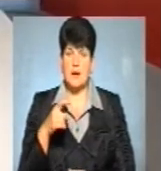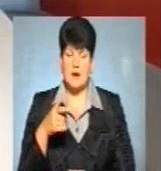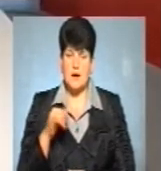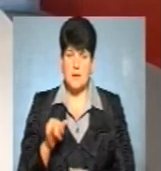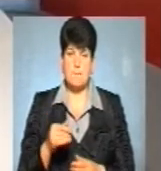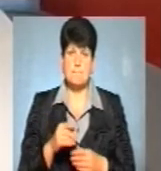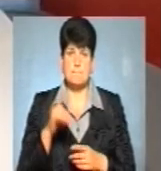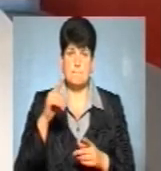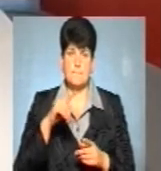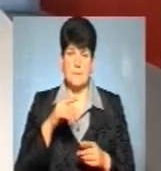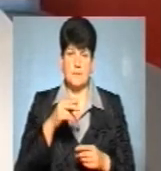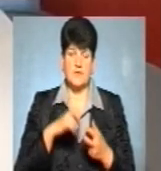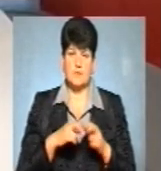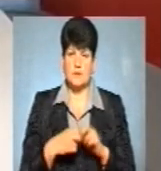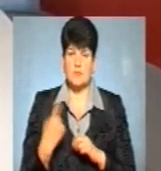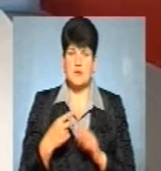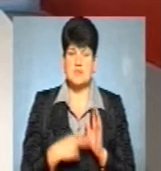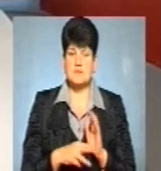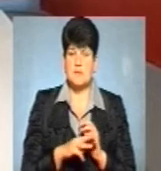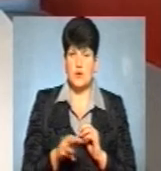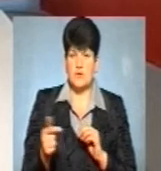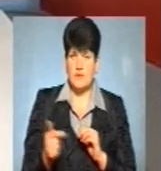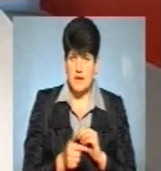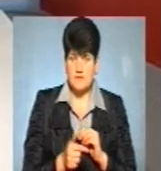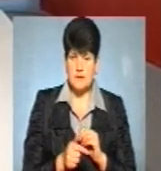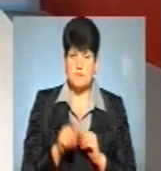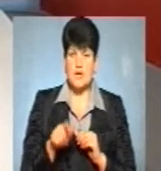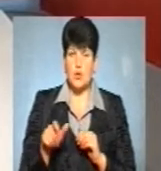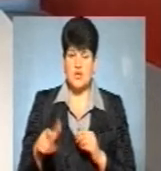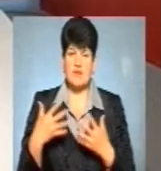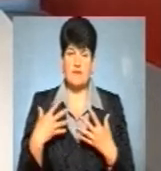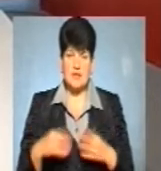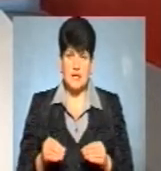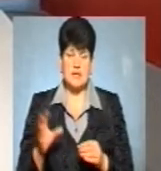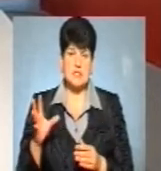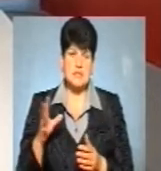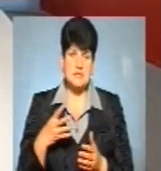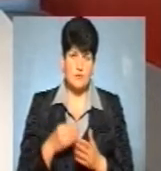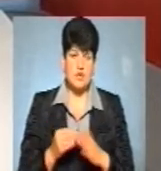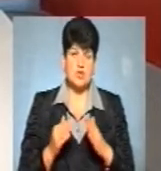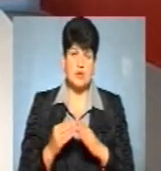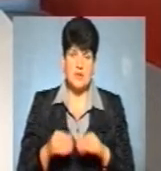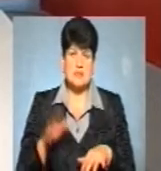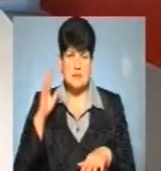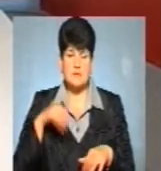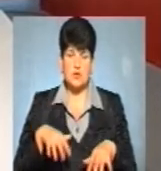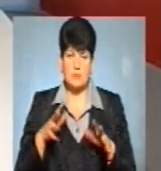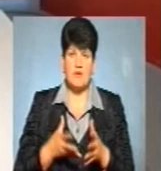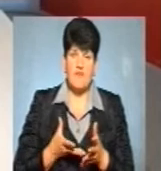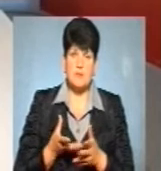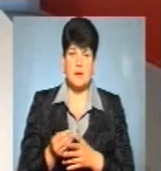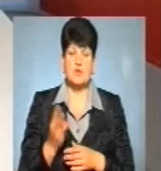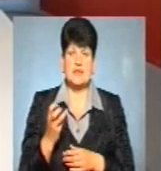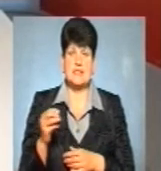отримає 480 мільйонів гривень. І, зокрема, людям, які втратили повністю своє житло через підтоплення, виплачуватимуть по